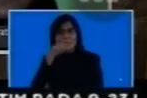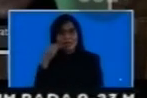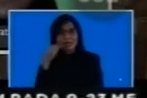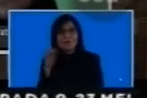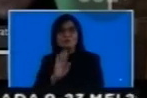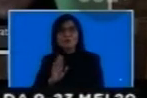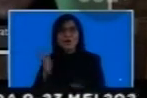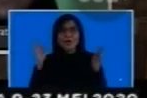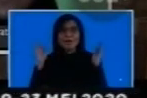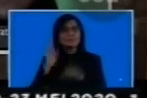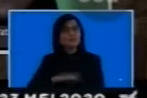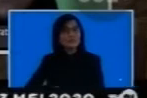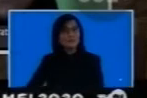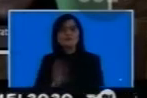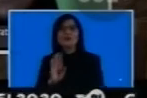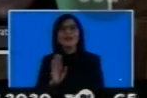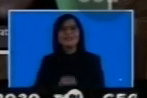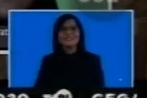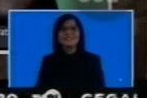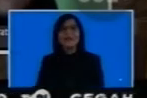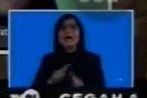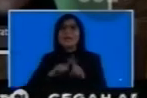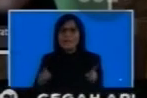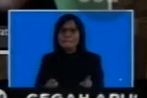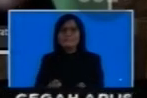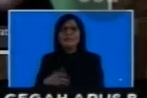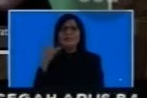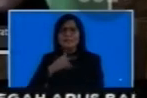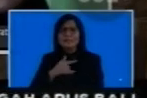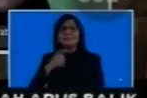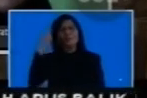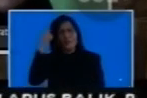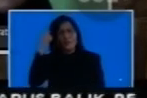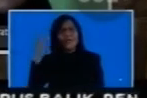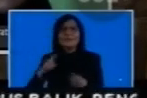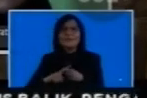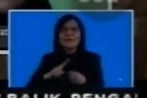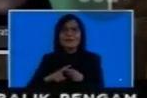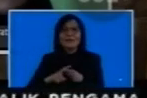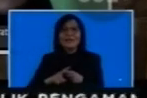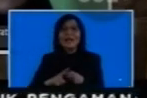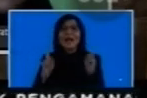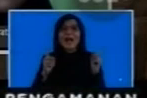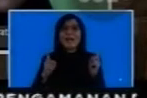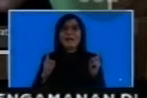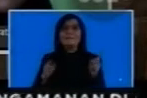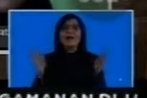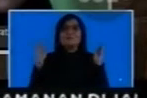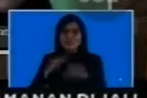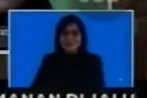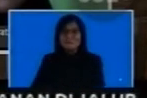Muslim. Bukan Pak. Bukan dan tapi Atris masih saja memikirkan teman-temannya yang Muslim bagaimana mereka